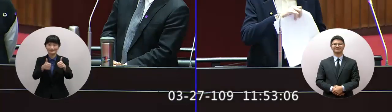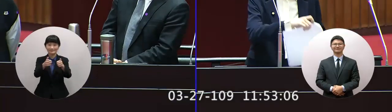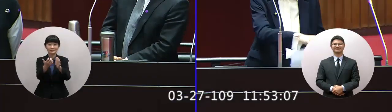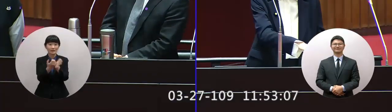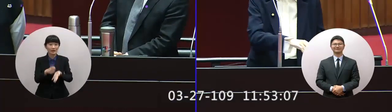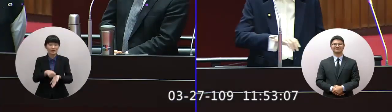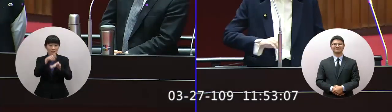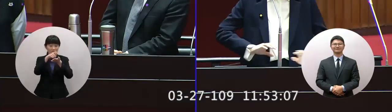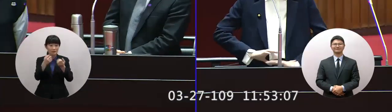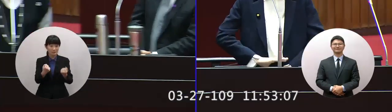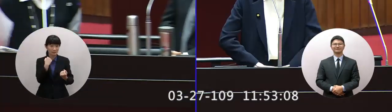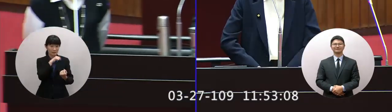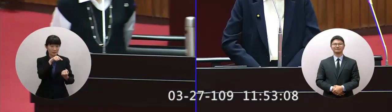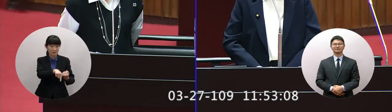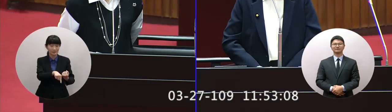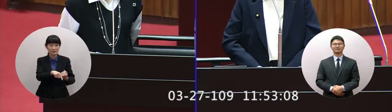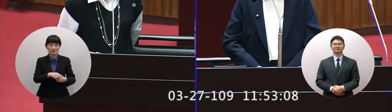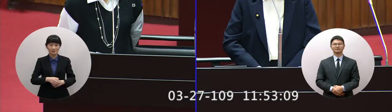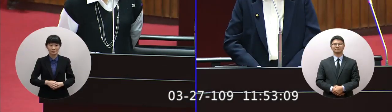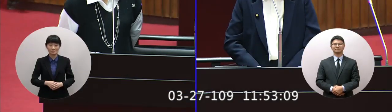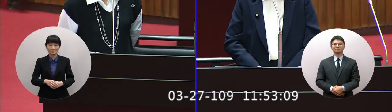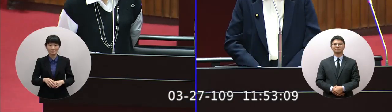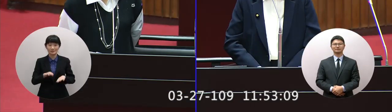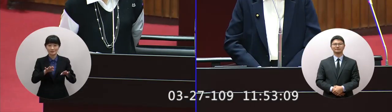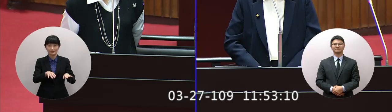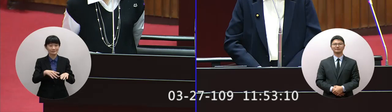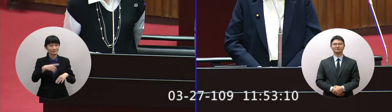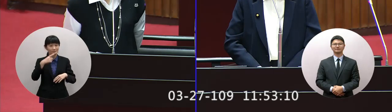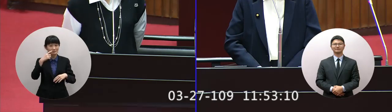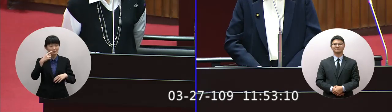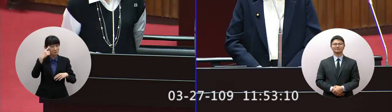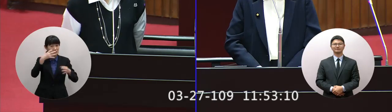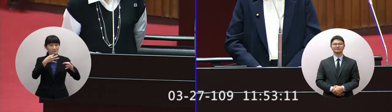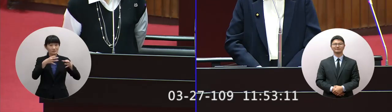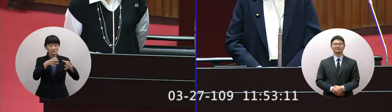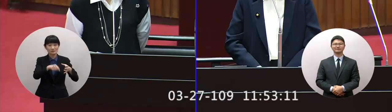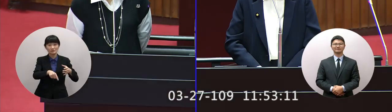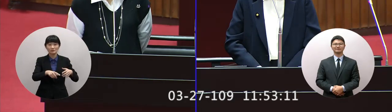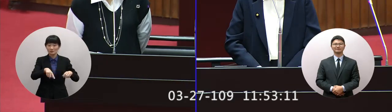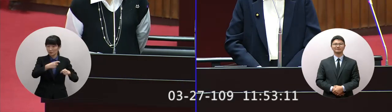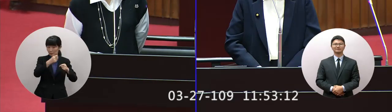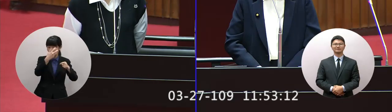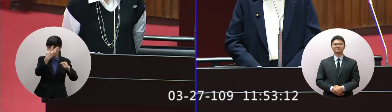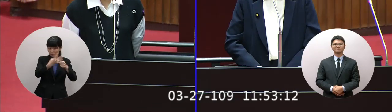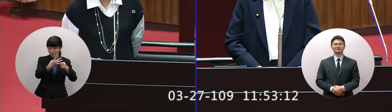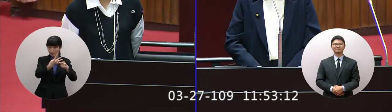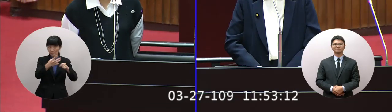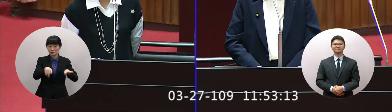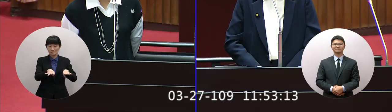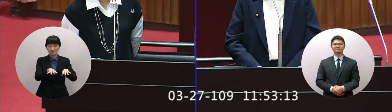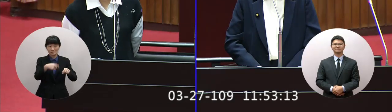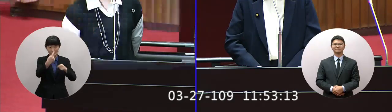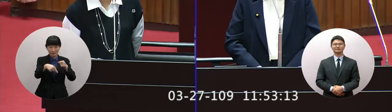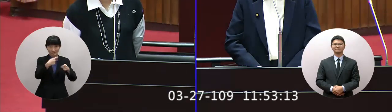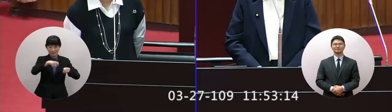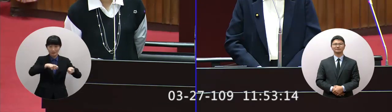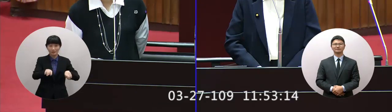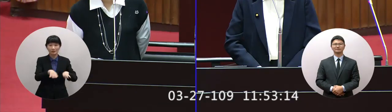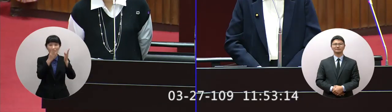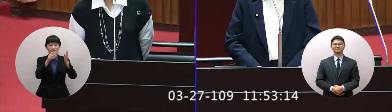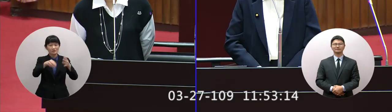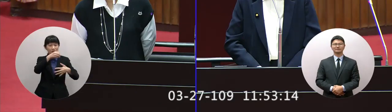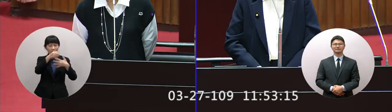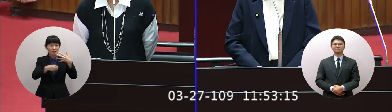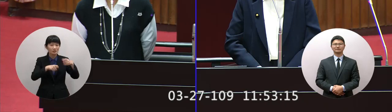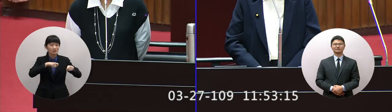刚您提到的，在台湾大概就是我们称为的创柜版哈，那确实从104年开始，那因为它的机制的设